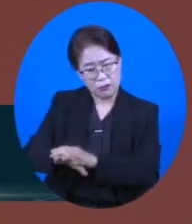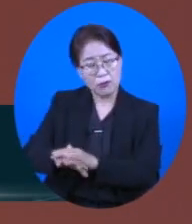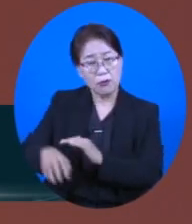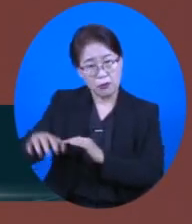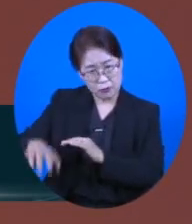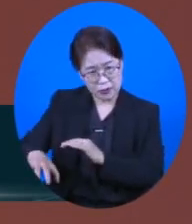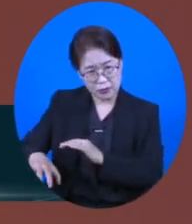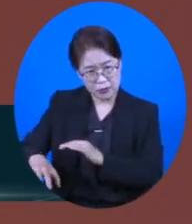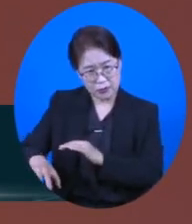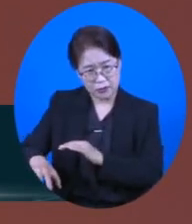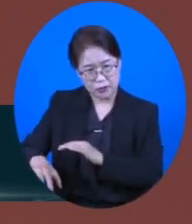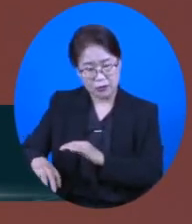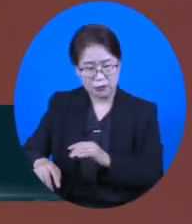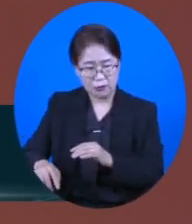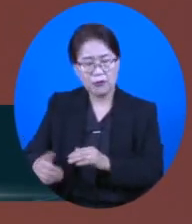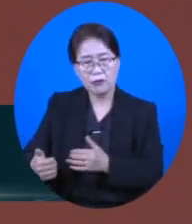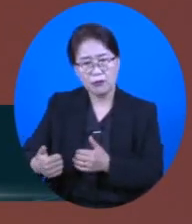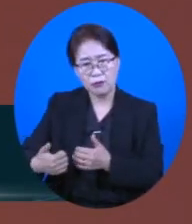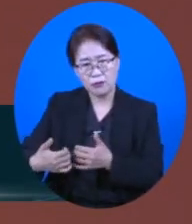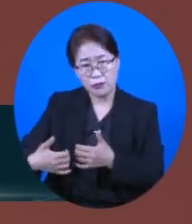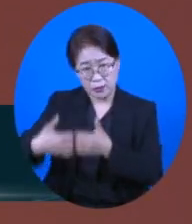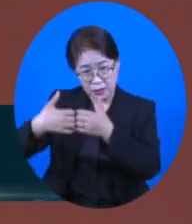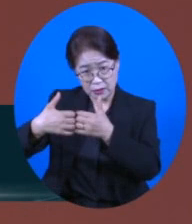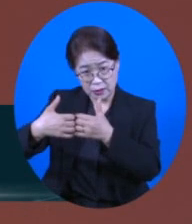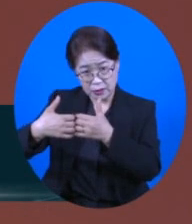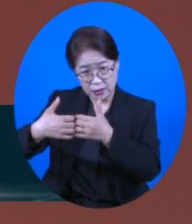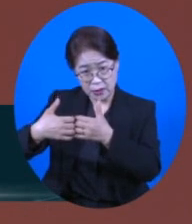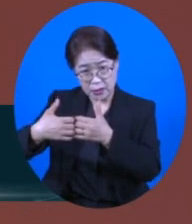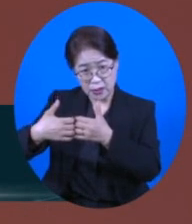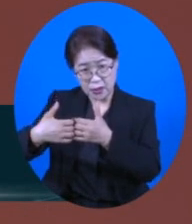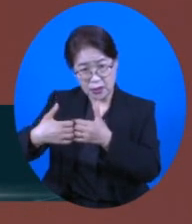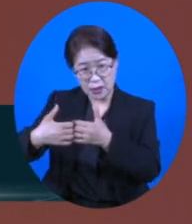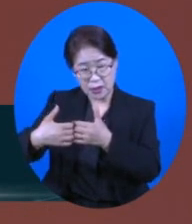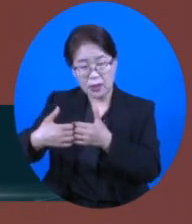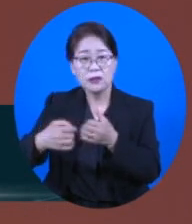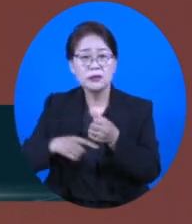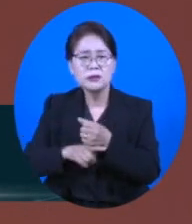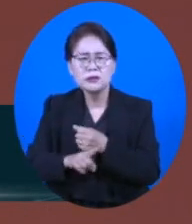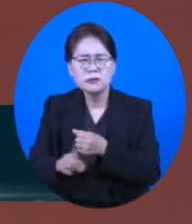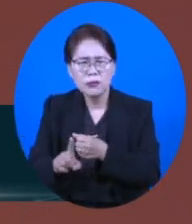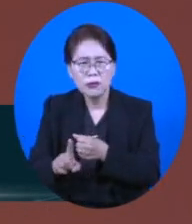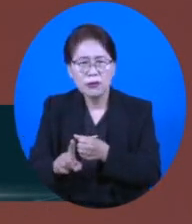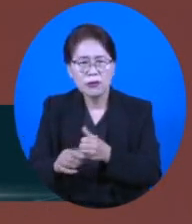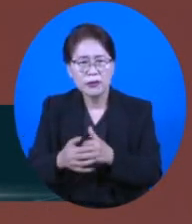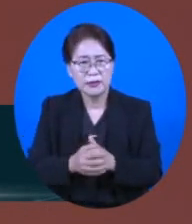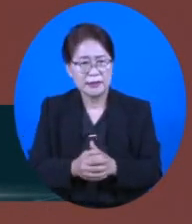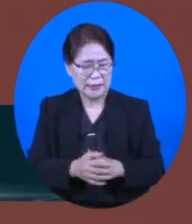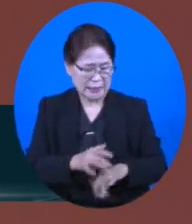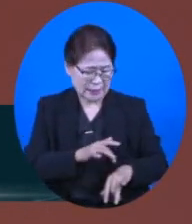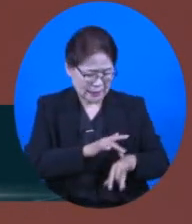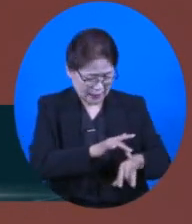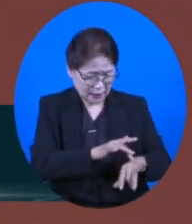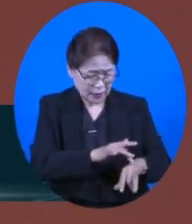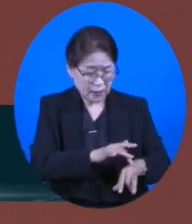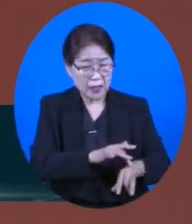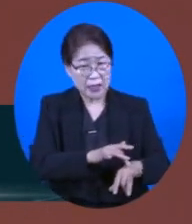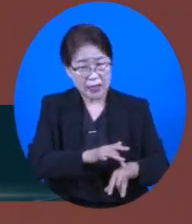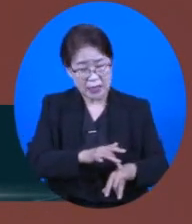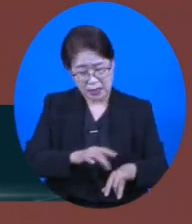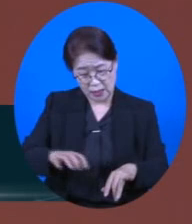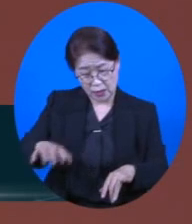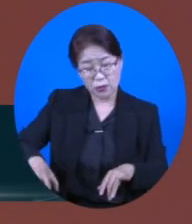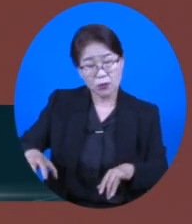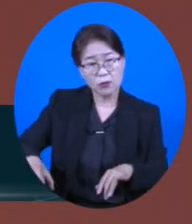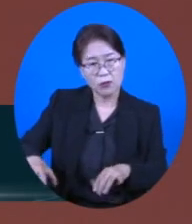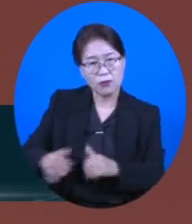서서 여호수아를 대적했다라고 그 여호수아를 대적하고 있는 사탄의 위치에 대하여, 그